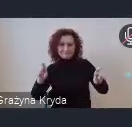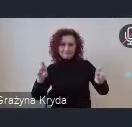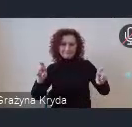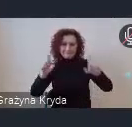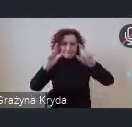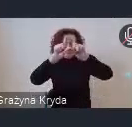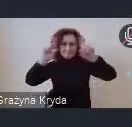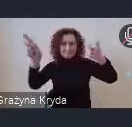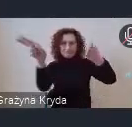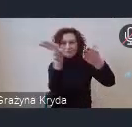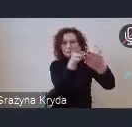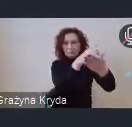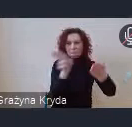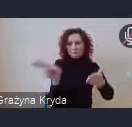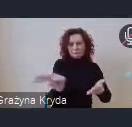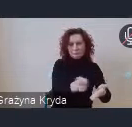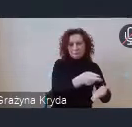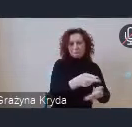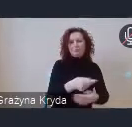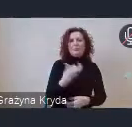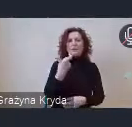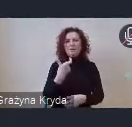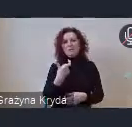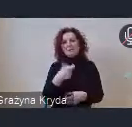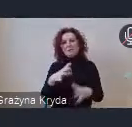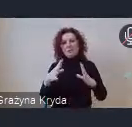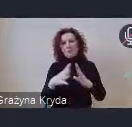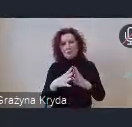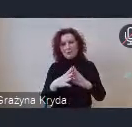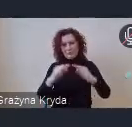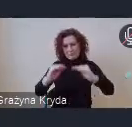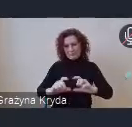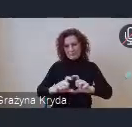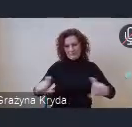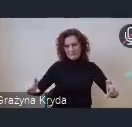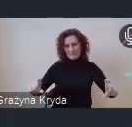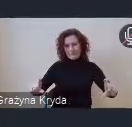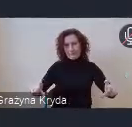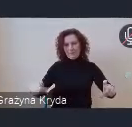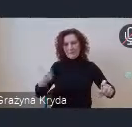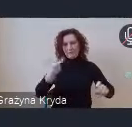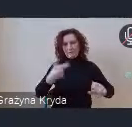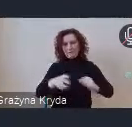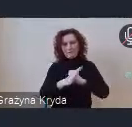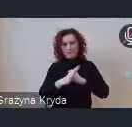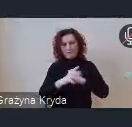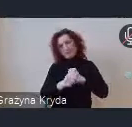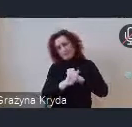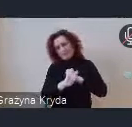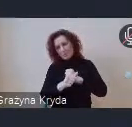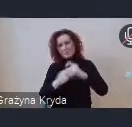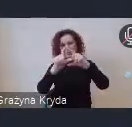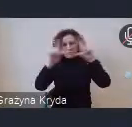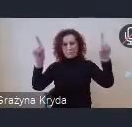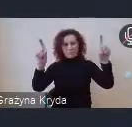150 160 centymetrów i oczywiście obydwie pała tutaj osąd czy obydwie płcie szklane powinny